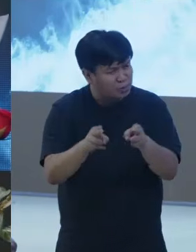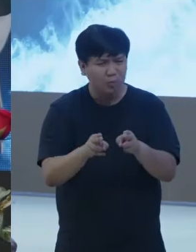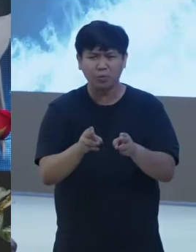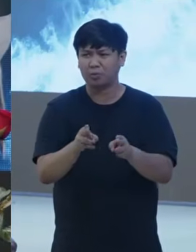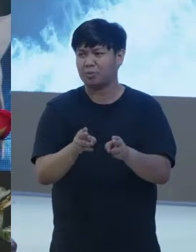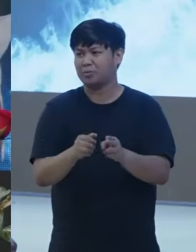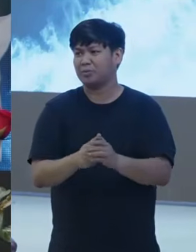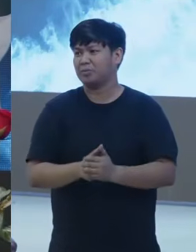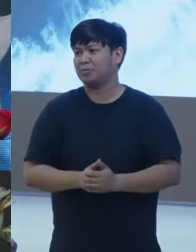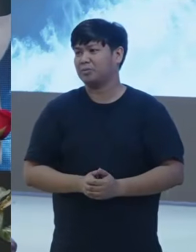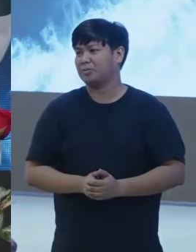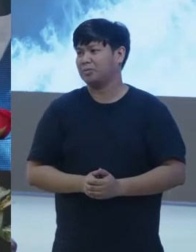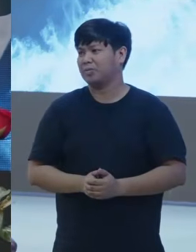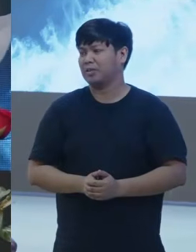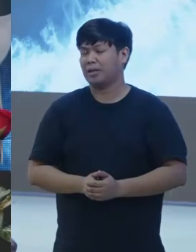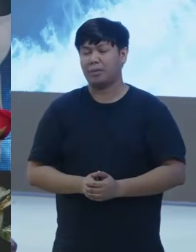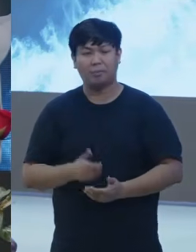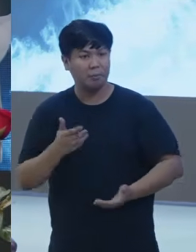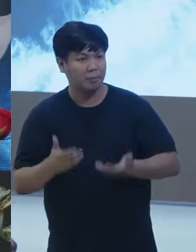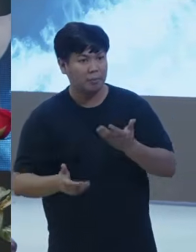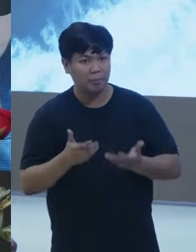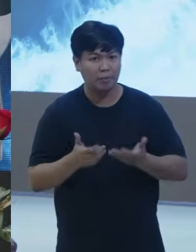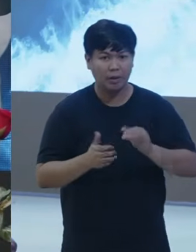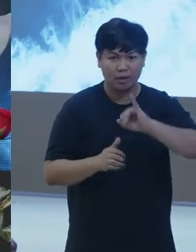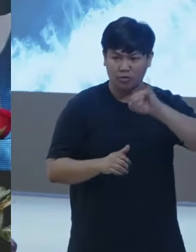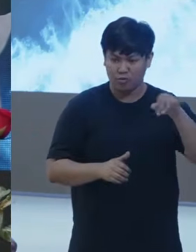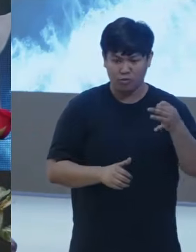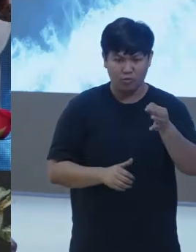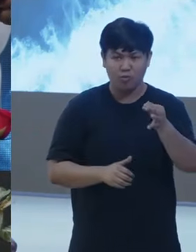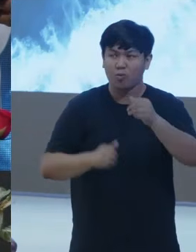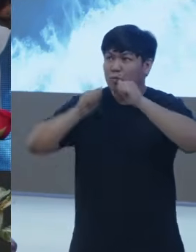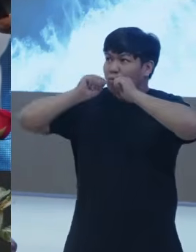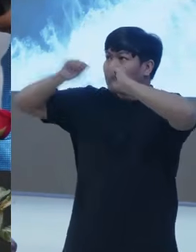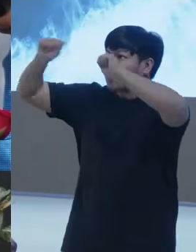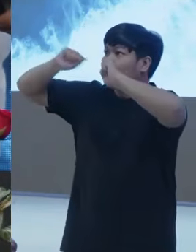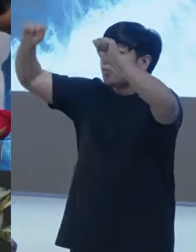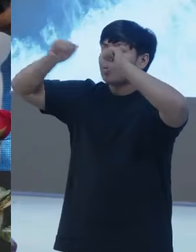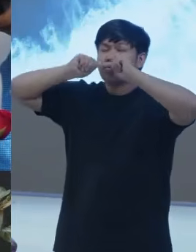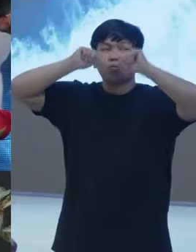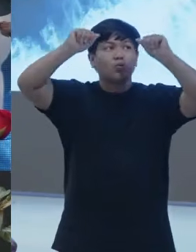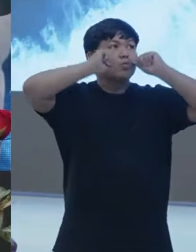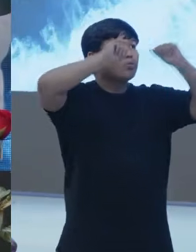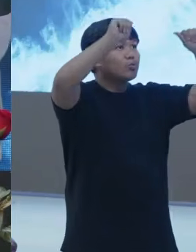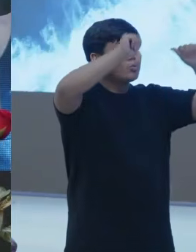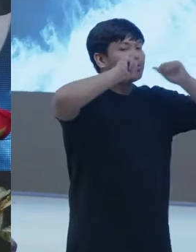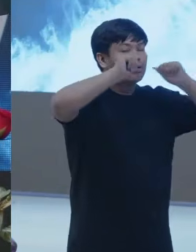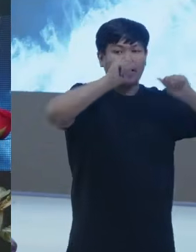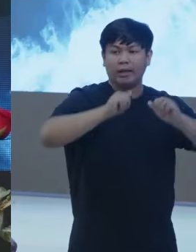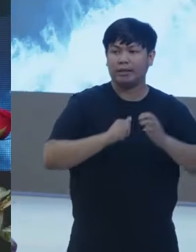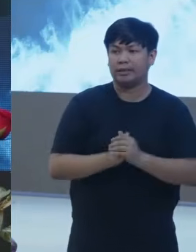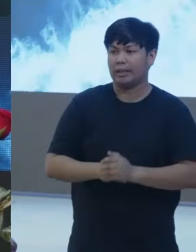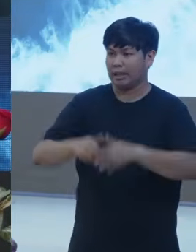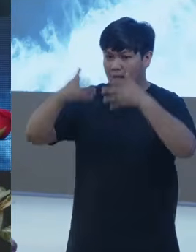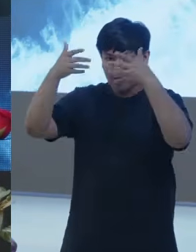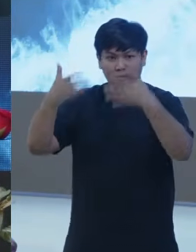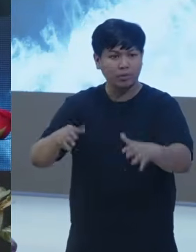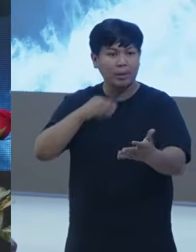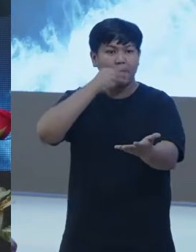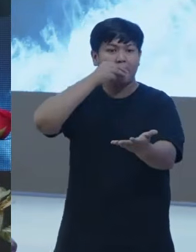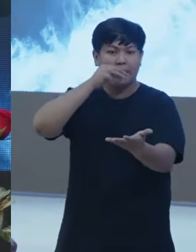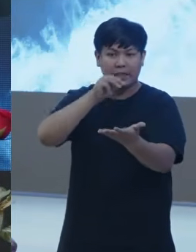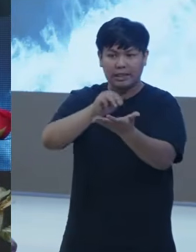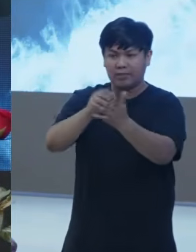Napakaganda po siguro ng pagpapahayag ni Jonah nitong mensaheng ito. At ang mensahe na ito